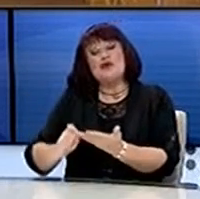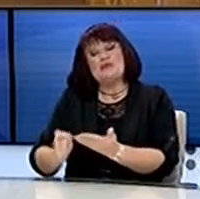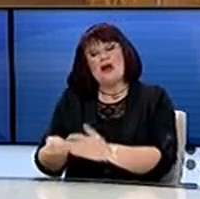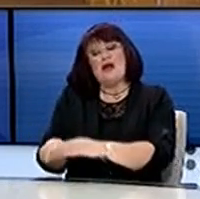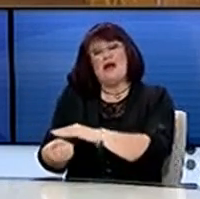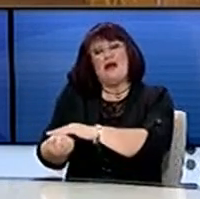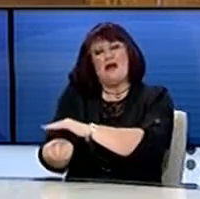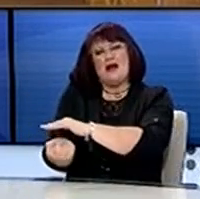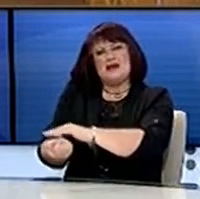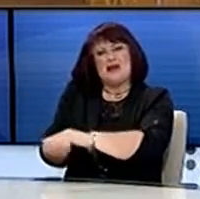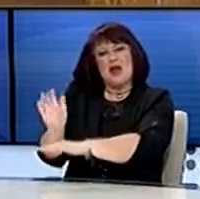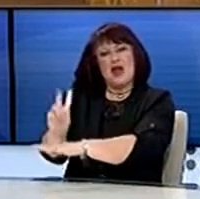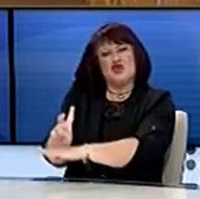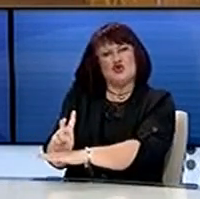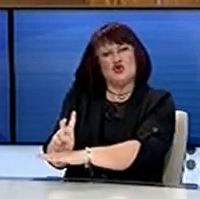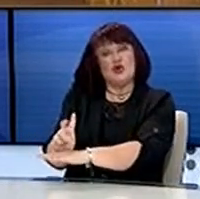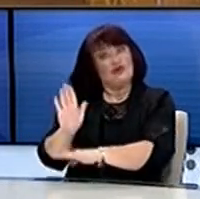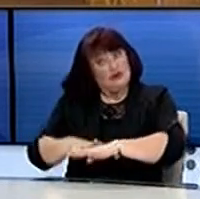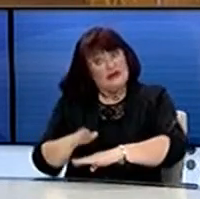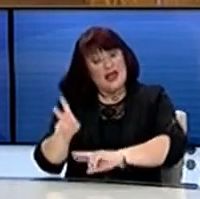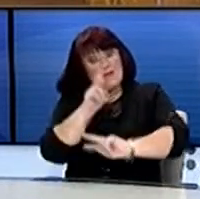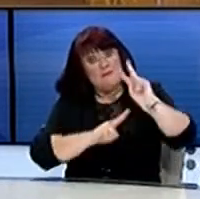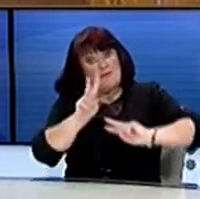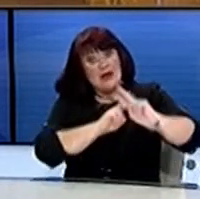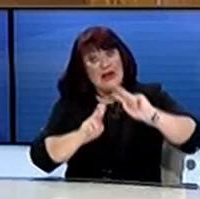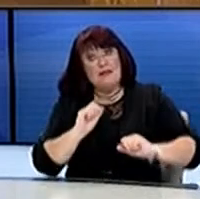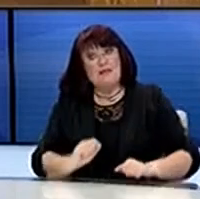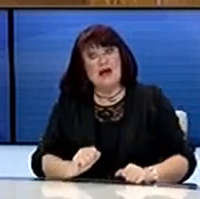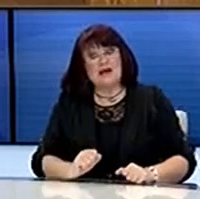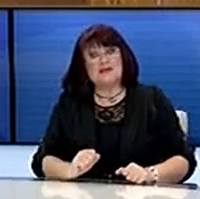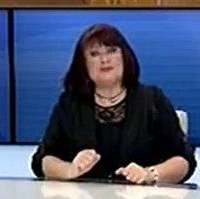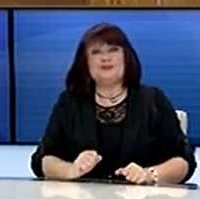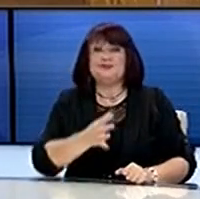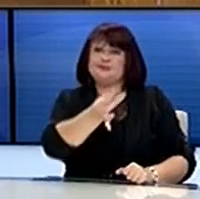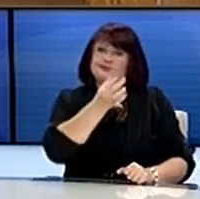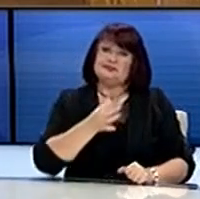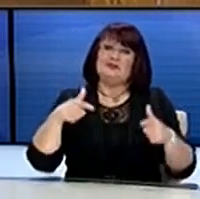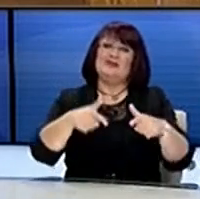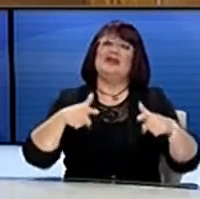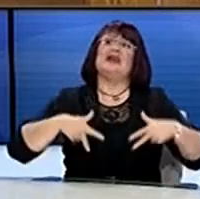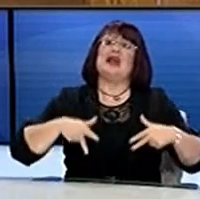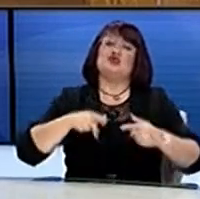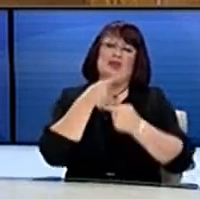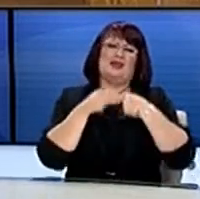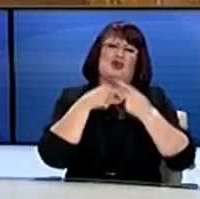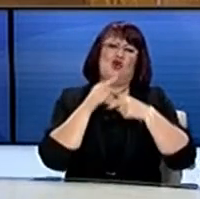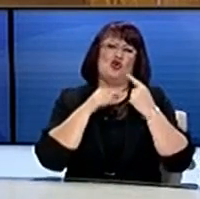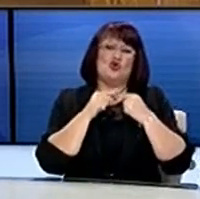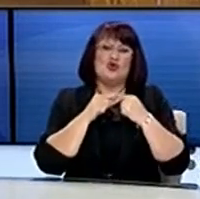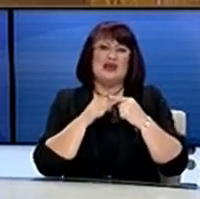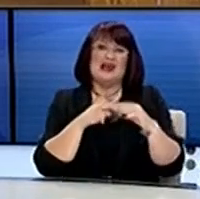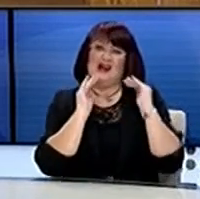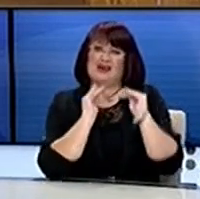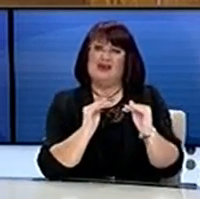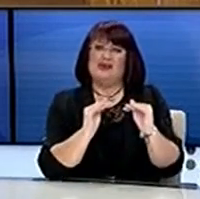Σας φταίει η κλιματική κρίση που θέλατε να στήσετε ένα δίθεν επιτελικό κράτος,